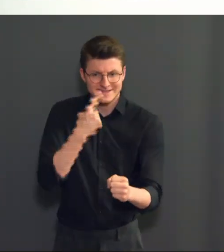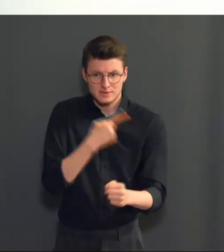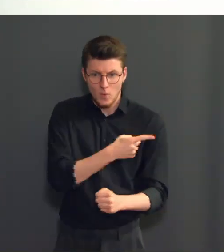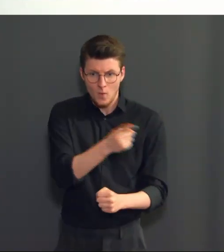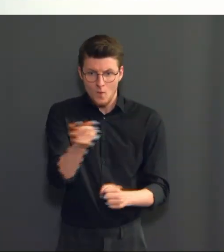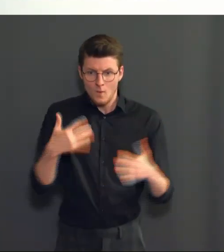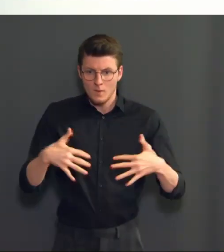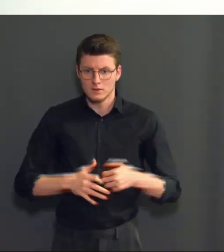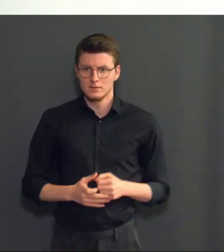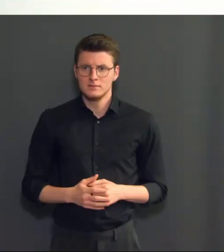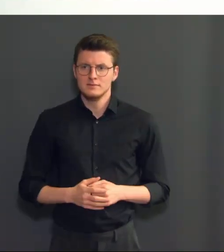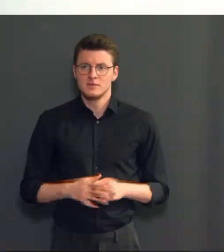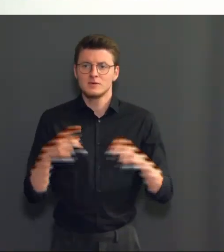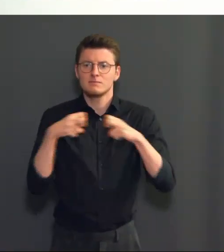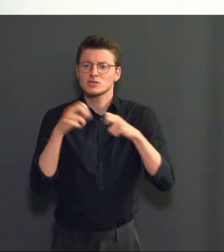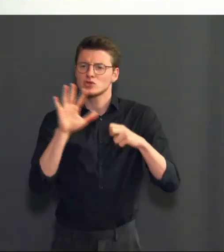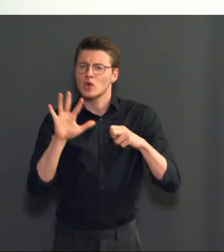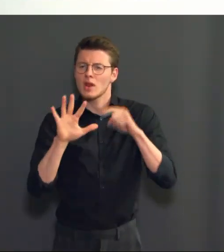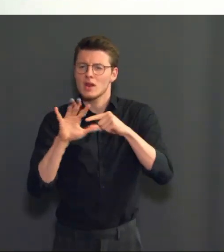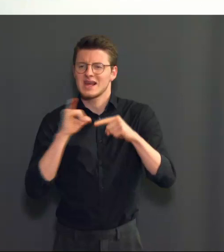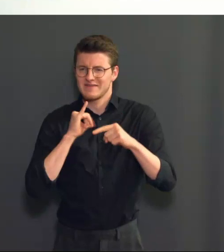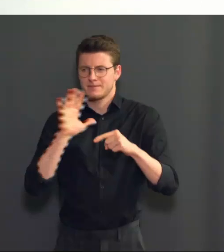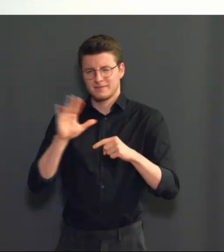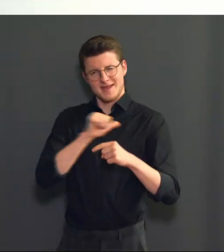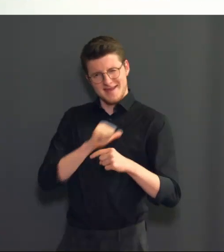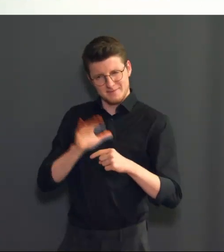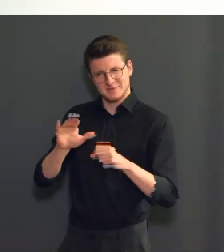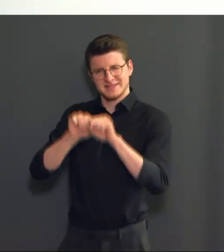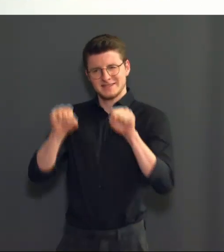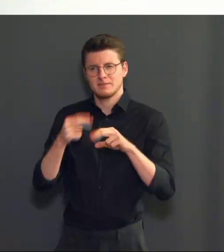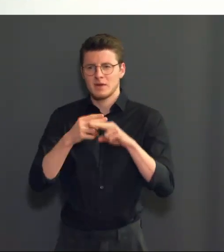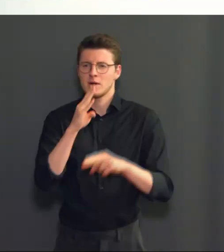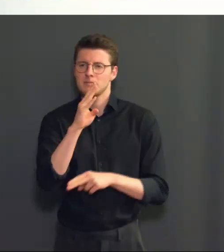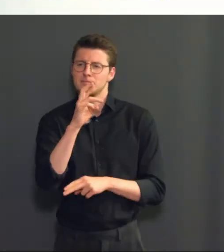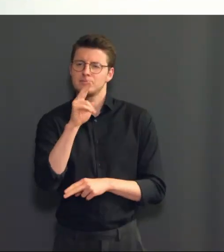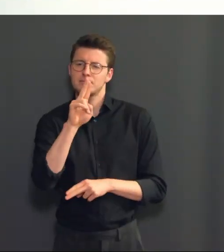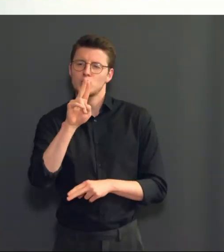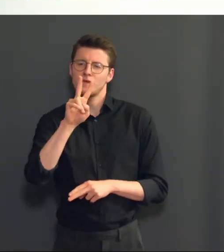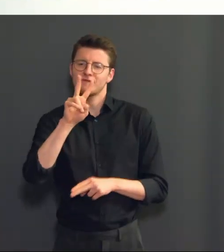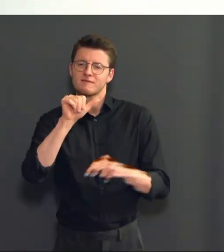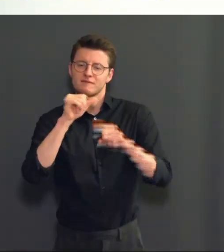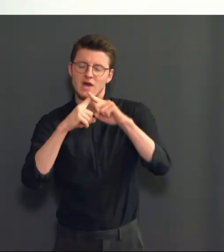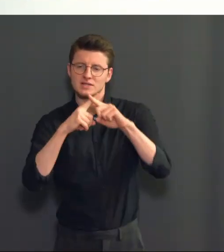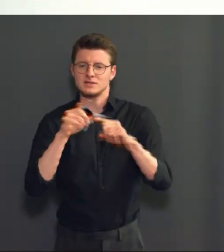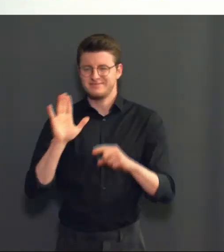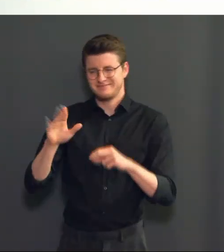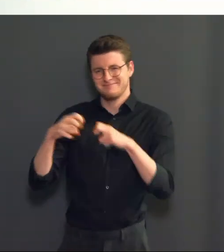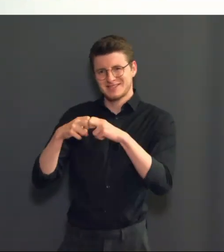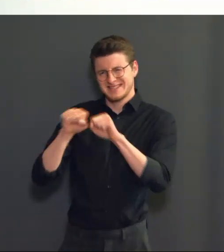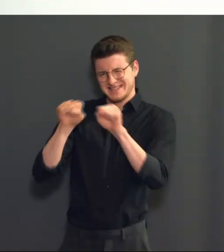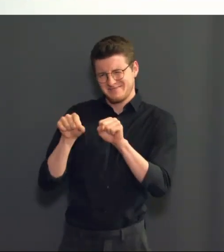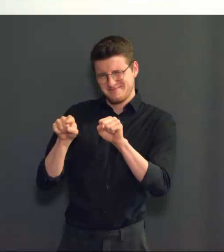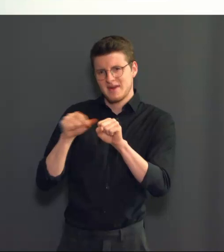In Brussel zal een eigen systeem, Bruvax genaamd, worden gelanceerd. Eerst voor huisartsen om